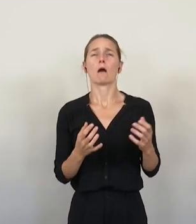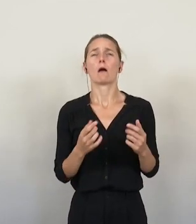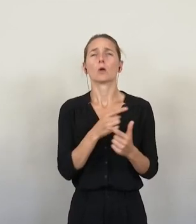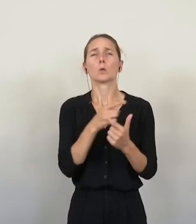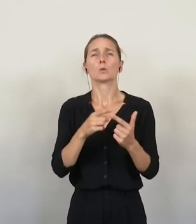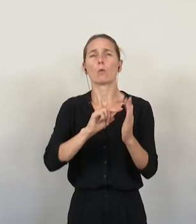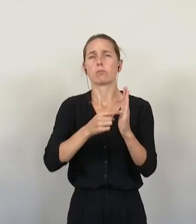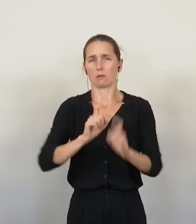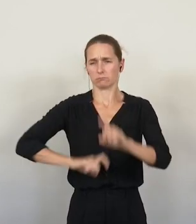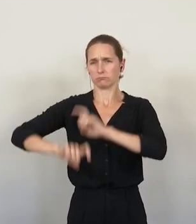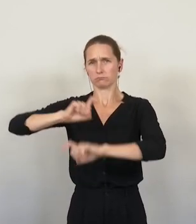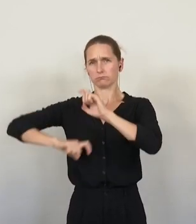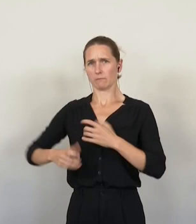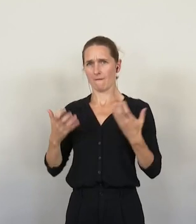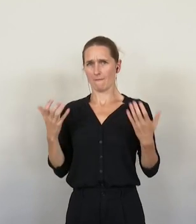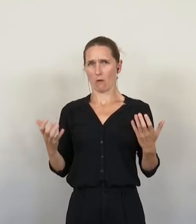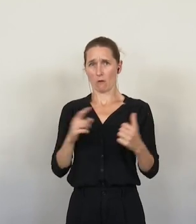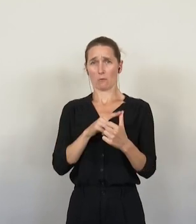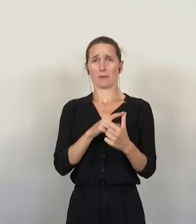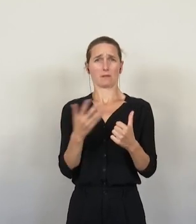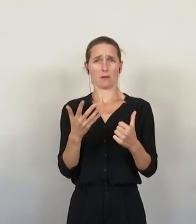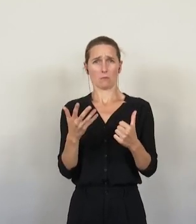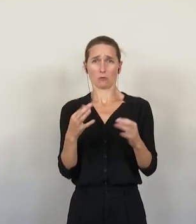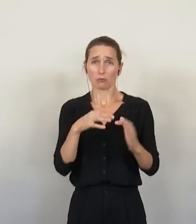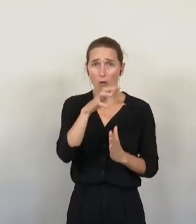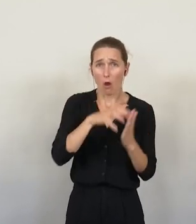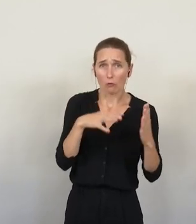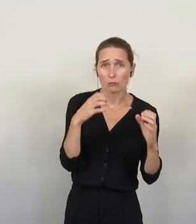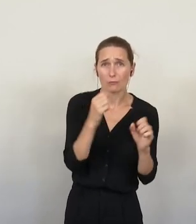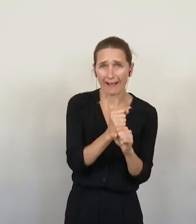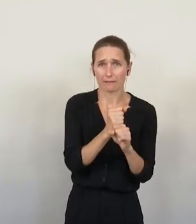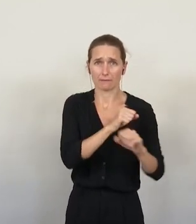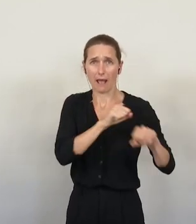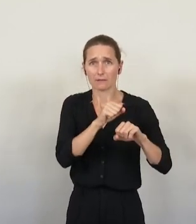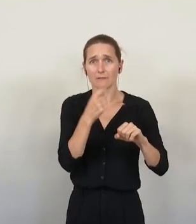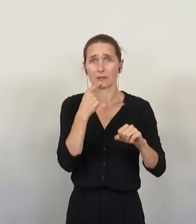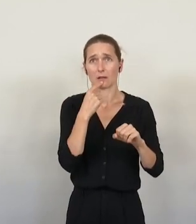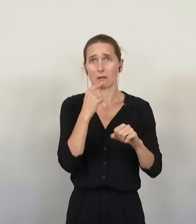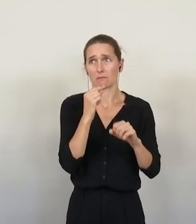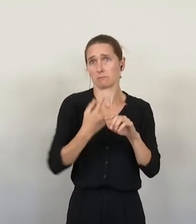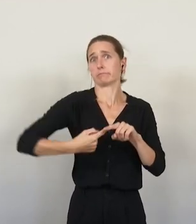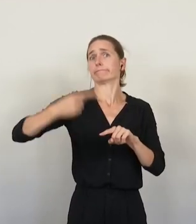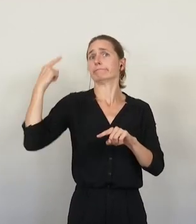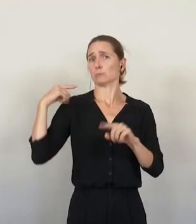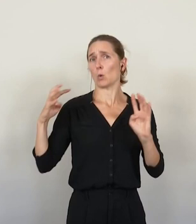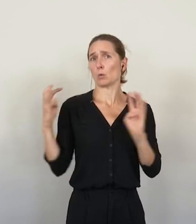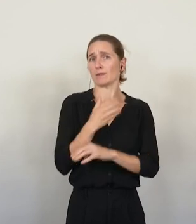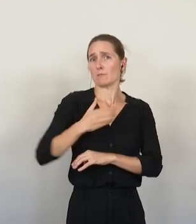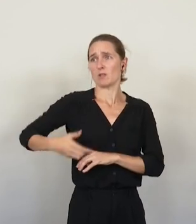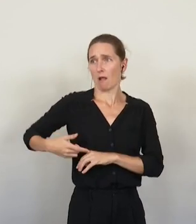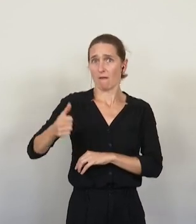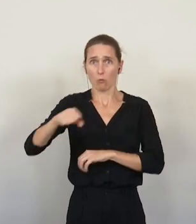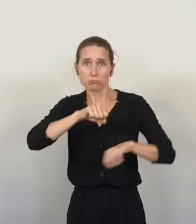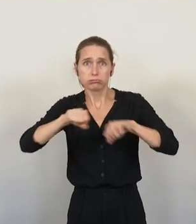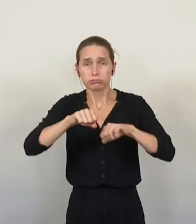choses une première chose parce que le rend du acte rend acte de tout ce que vous avez pu faire depuis le dernier conseil municipal mais dans ce que vous faites il